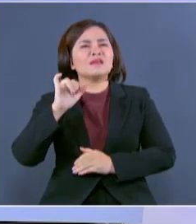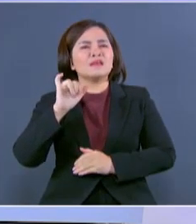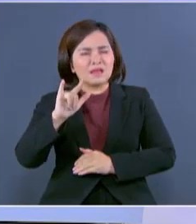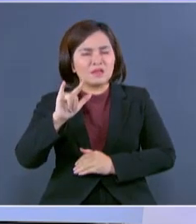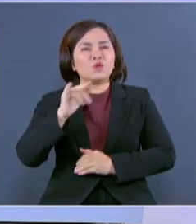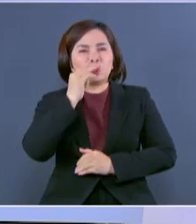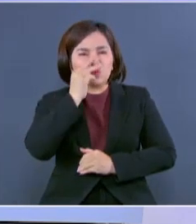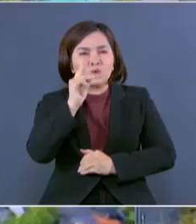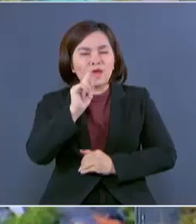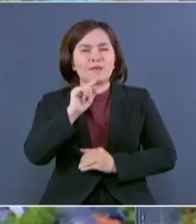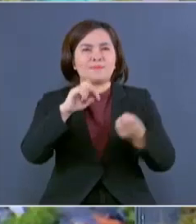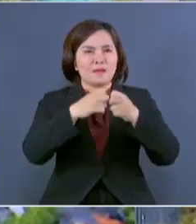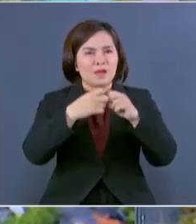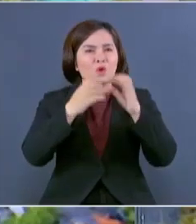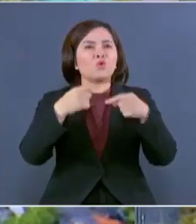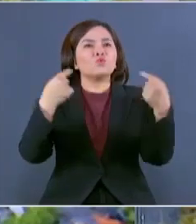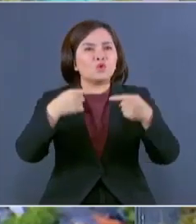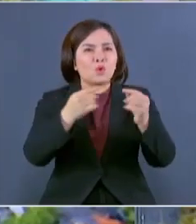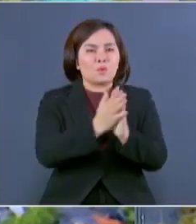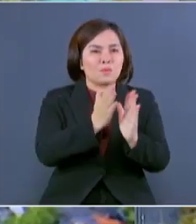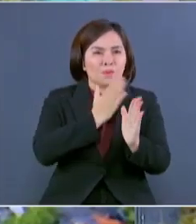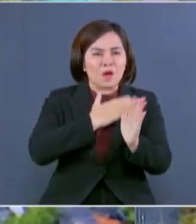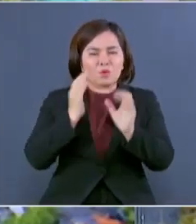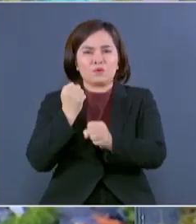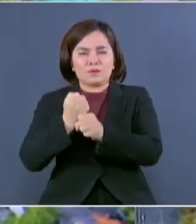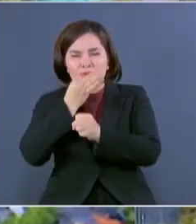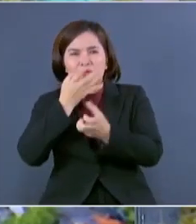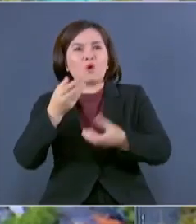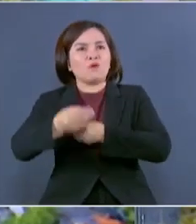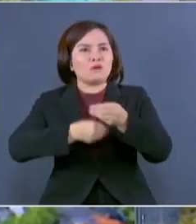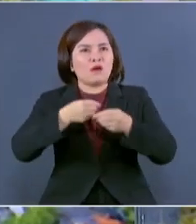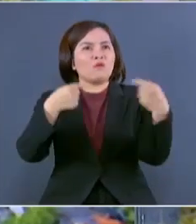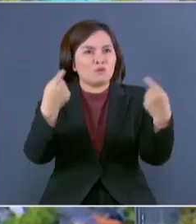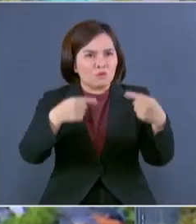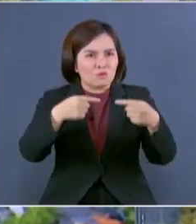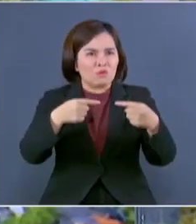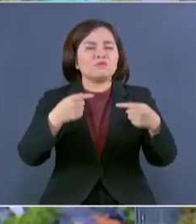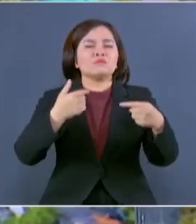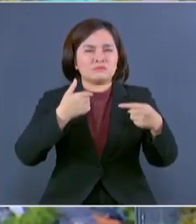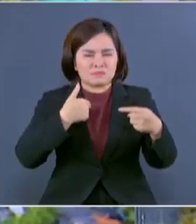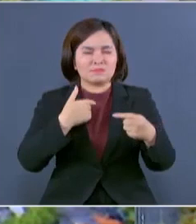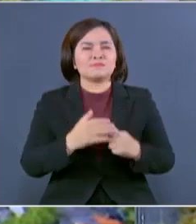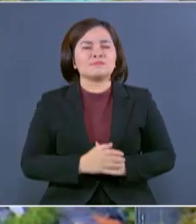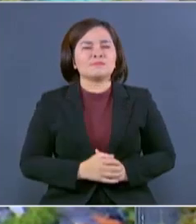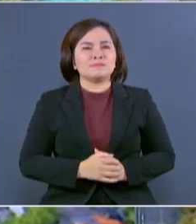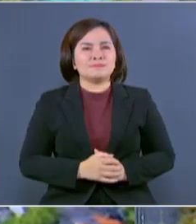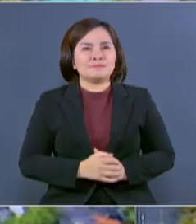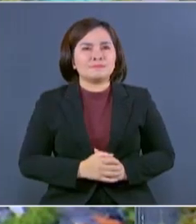มีเสียงกับคนที่เขาไปทำมาหากินที่ท่าน้ำของวัดโอ้โหถึงขั้นทะเลาะวิวาทโวยวายใหญ่เล